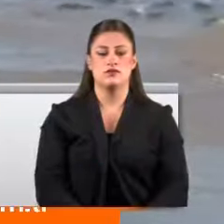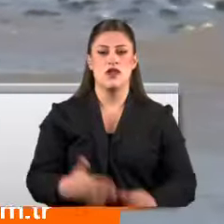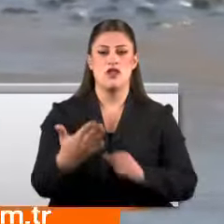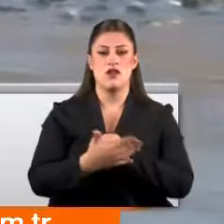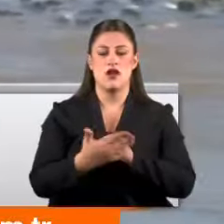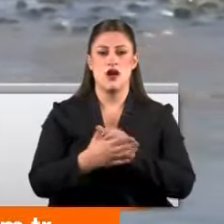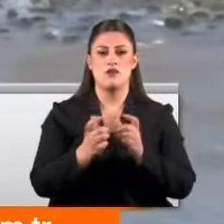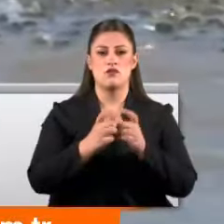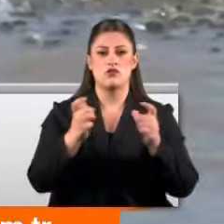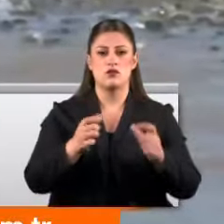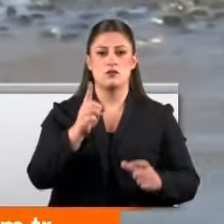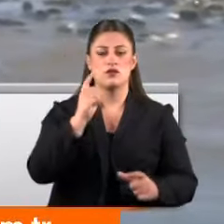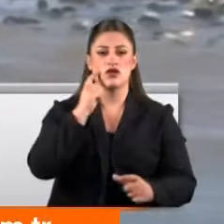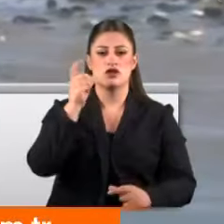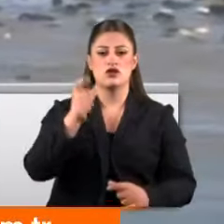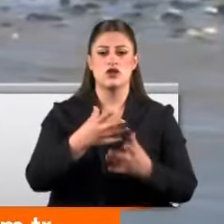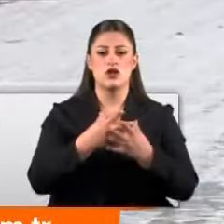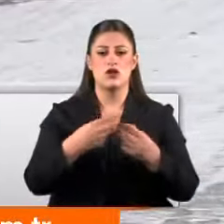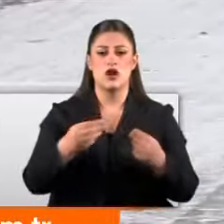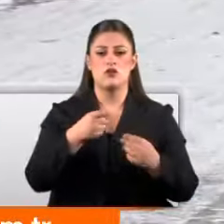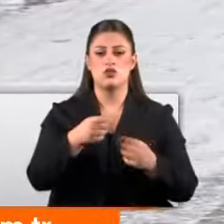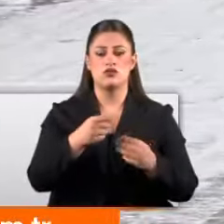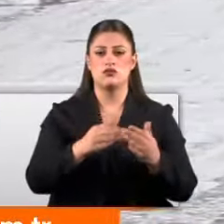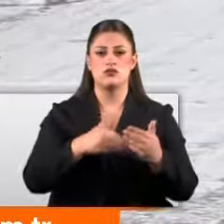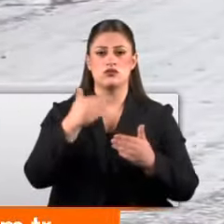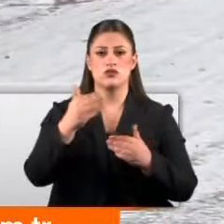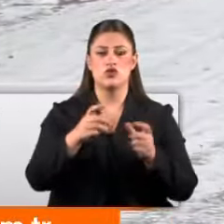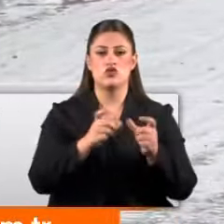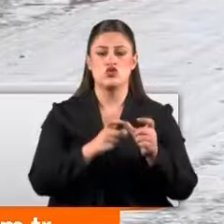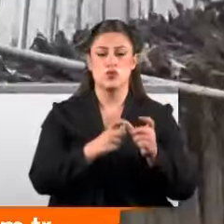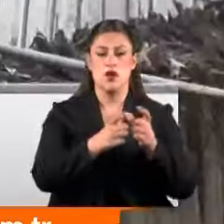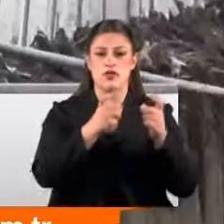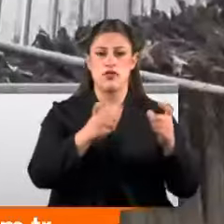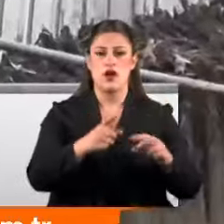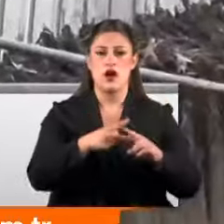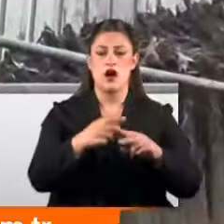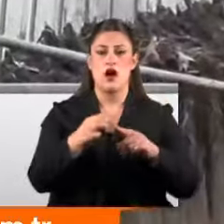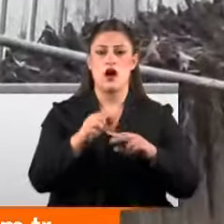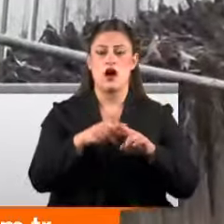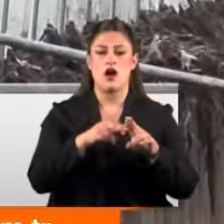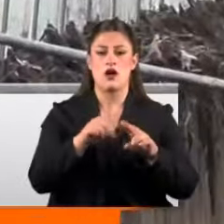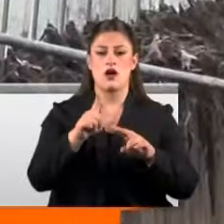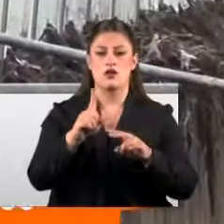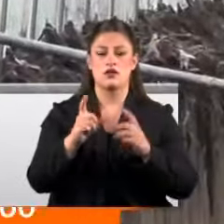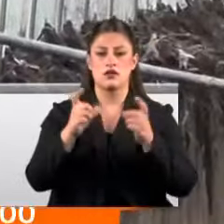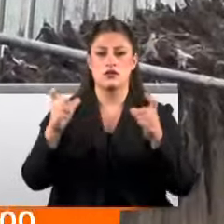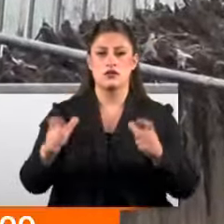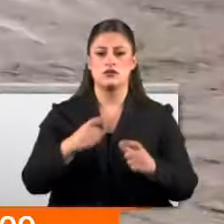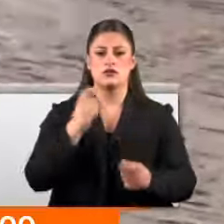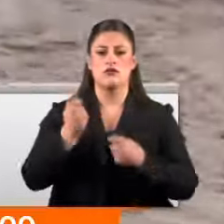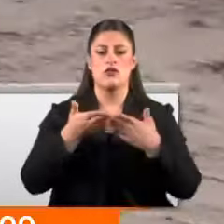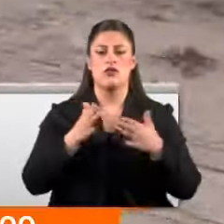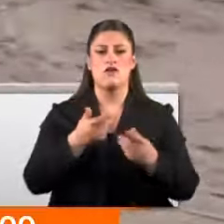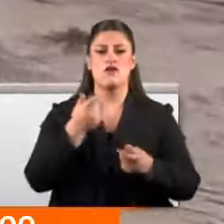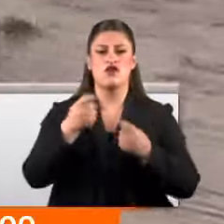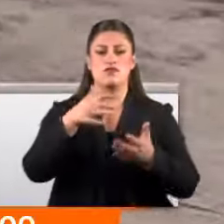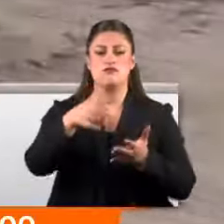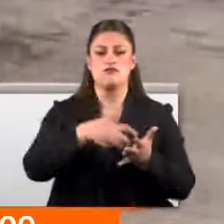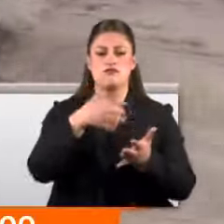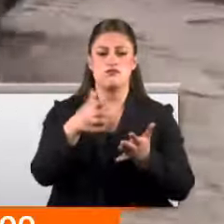Trabzon'da bir kişinin kaybolduğu felaketin ardından Sürmene ve Araklı'da çalışmalar sürüyor. İş makineleri yolları ve